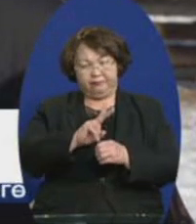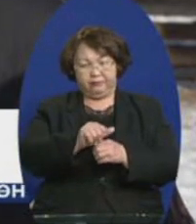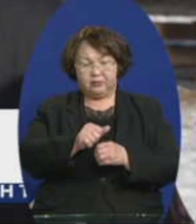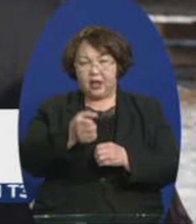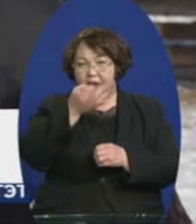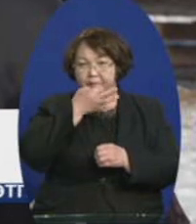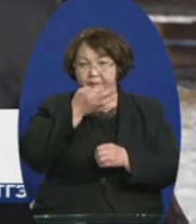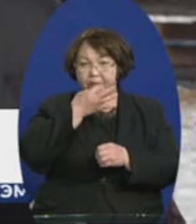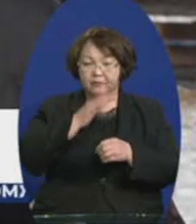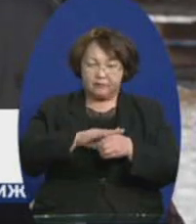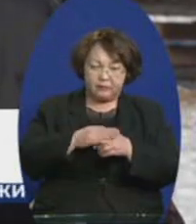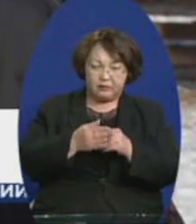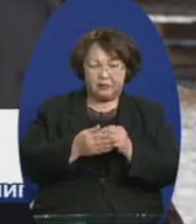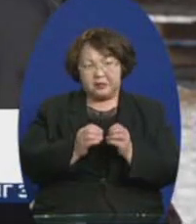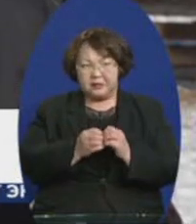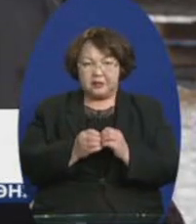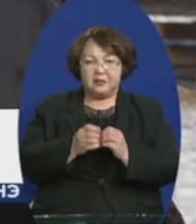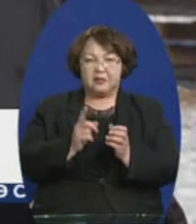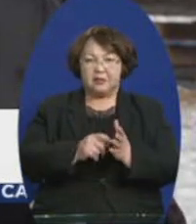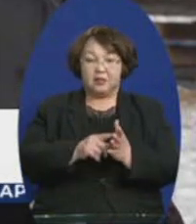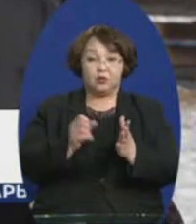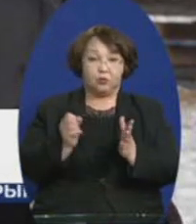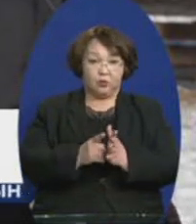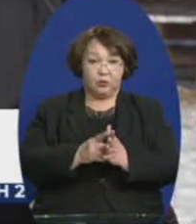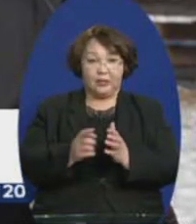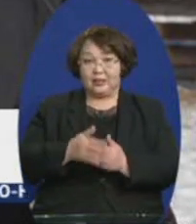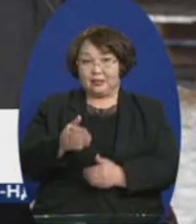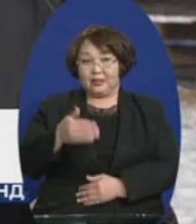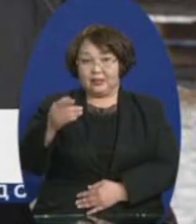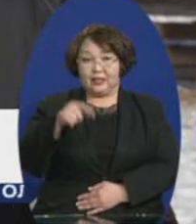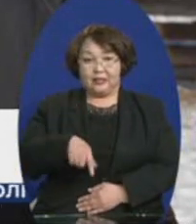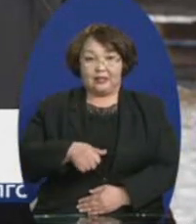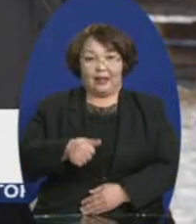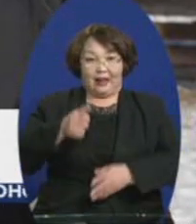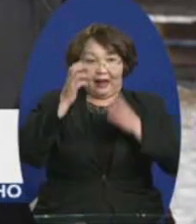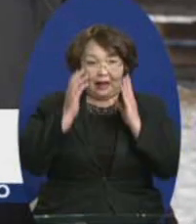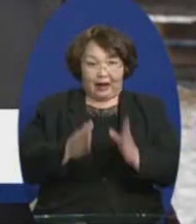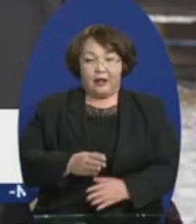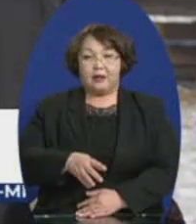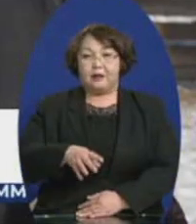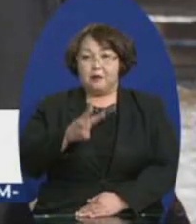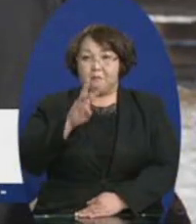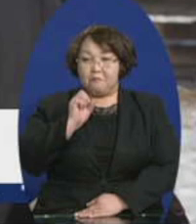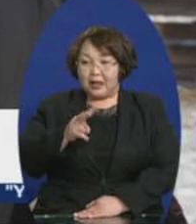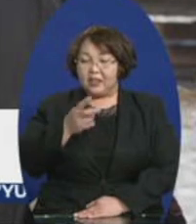хангамж их шаардлагатай болж байгаа юм. Тэгэхээр бол цаашдаа одоо бид нар бас энэ дээр анхаарч тийжээлээс гадна